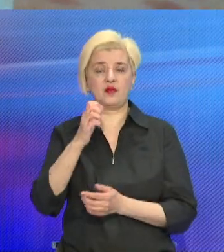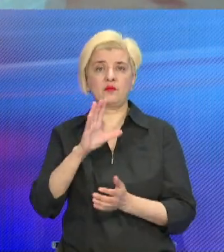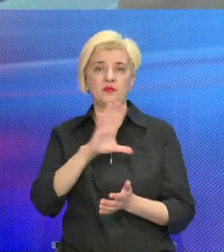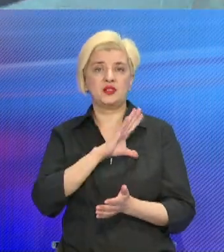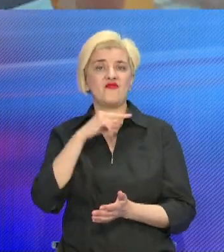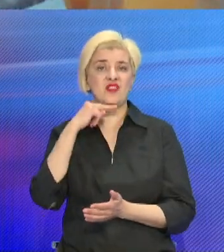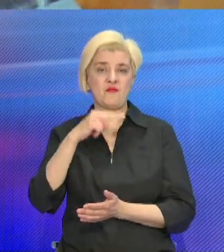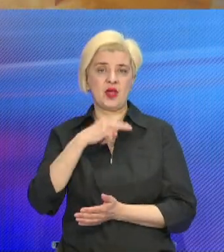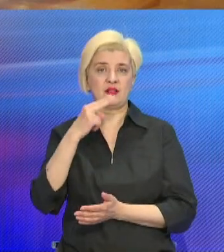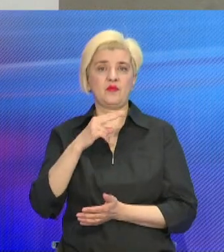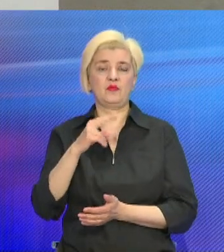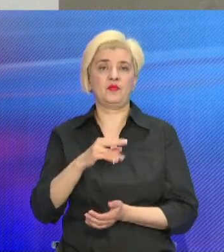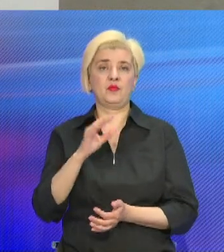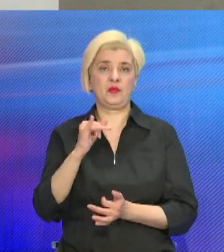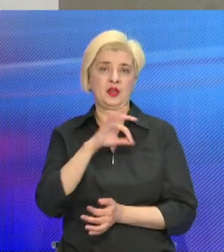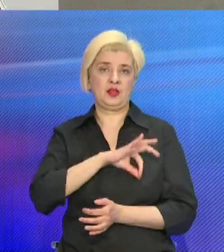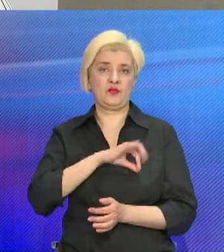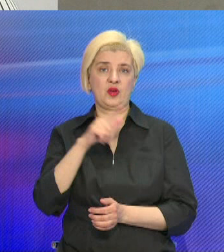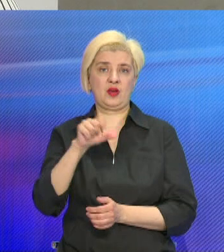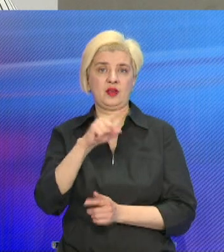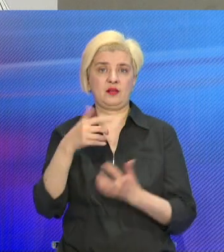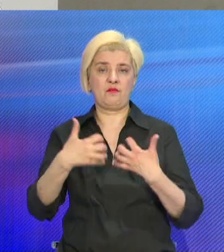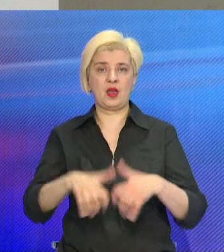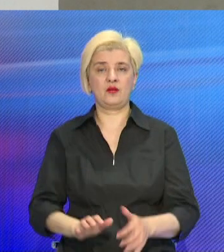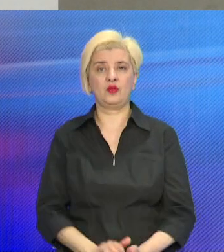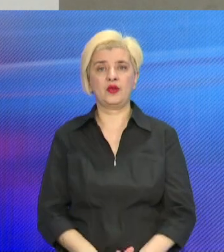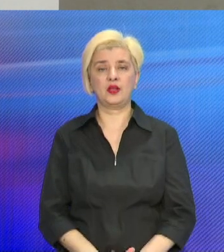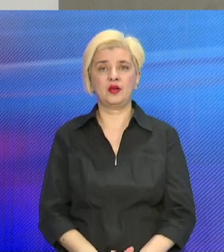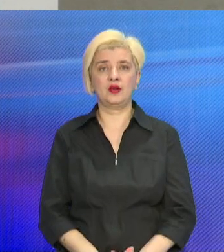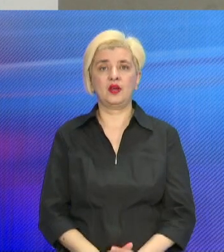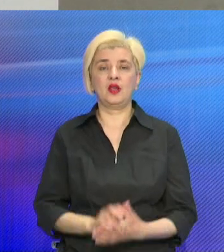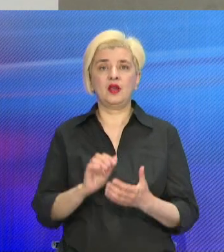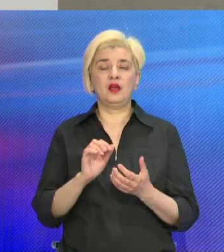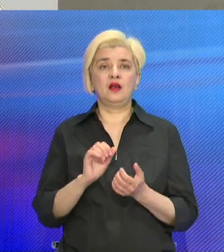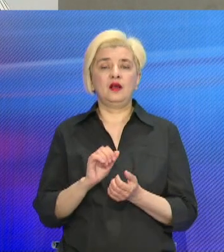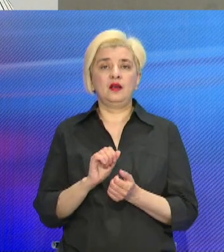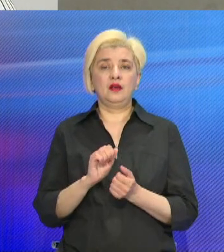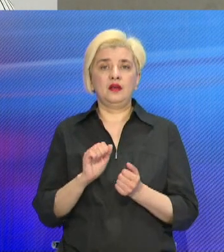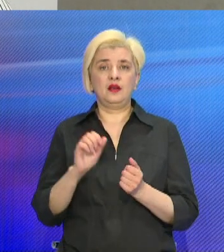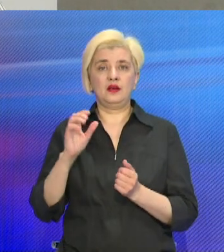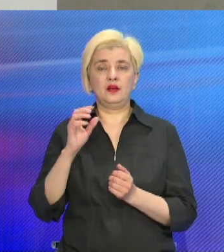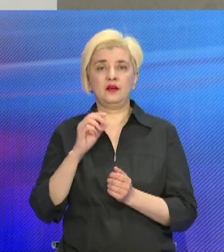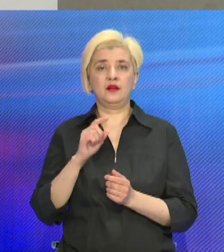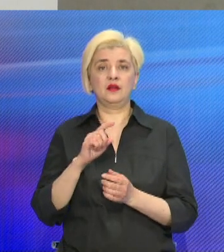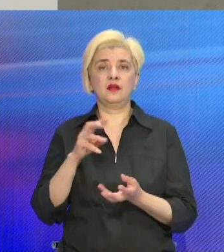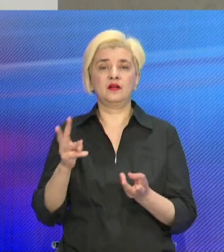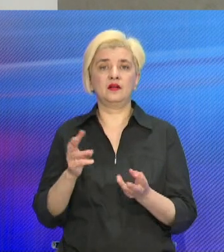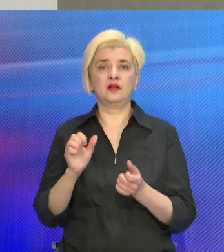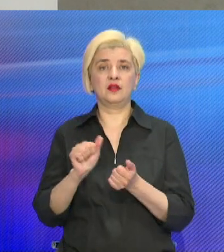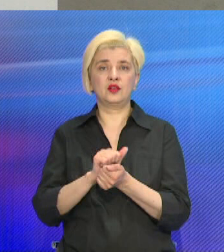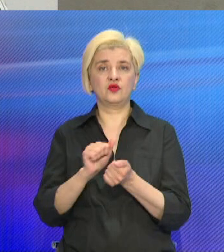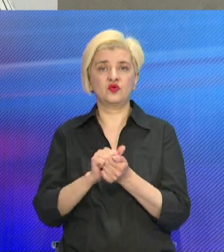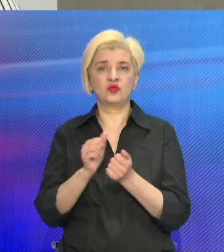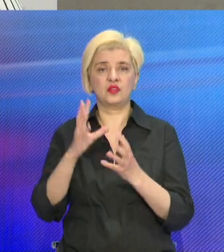обсталявания. Не сушите вещи над пламенем горелок, газовой плиты. Не производите ремонт, замену и перестановку газовых приборов